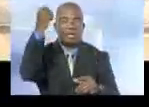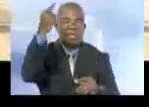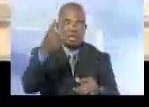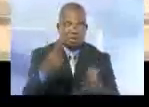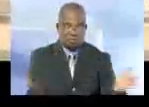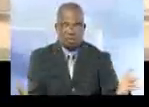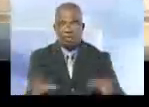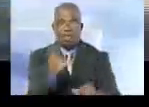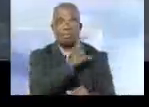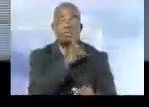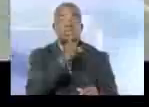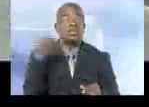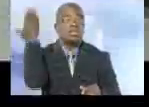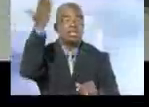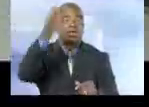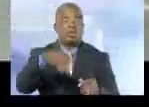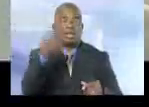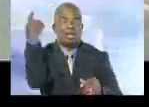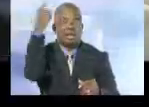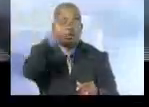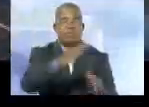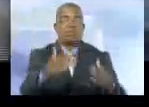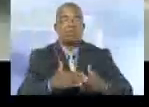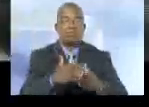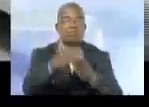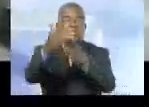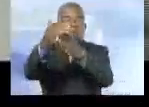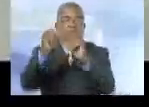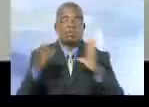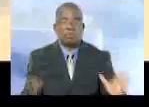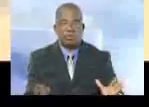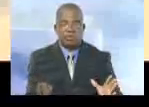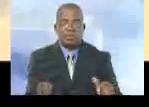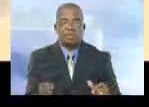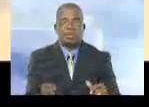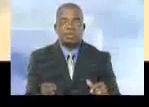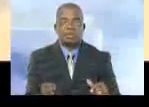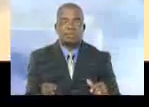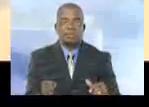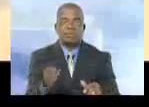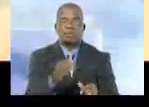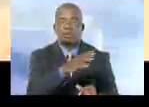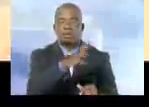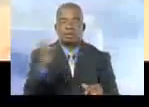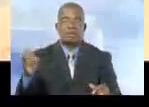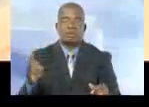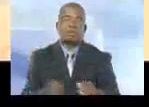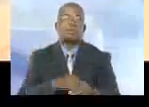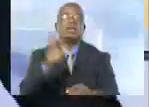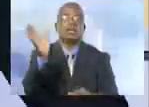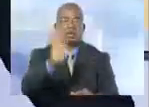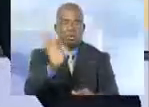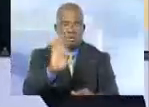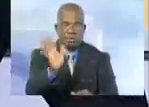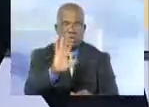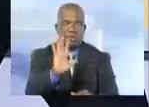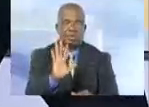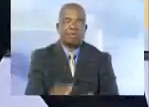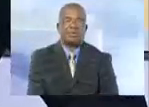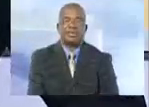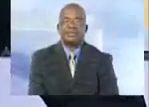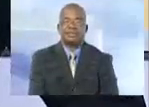2. Et pour maintenir le trafic dans la zone du projet, l'AGROUTE a prévu des voies de déviation. Nous y reviendrons dans notre édition